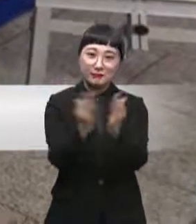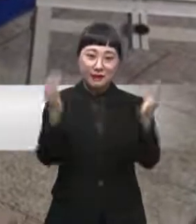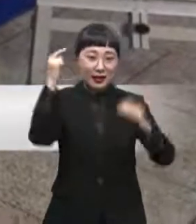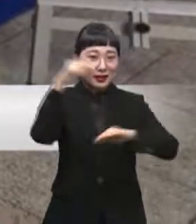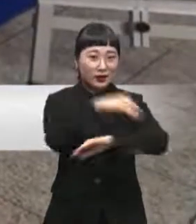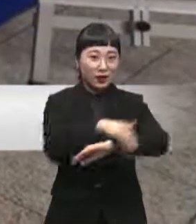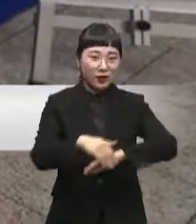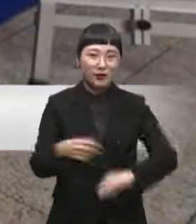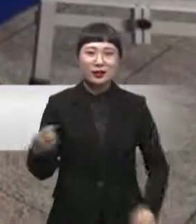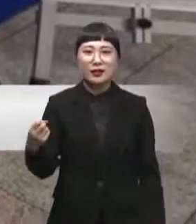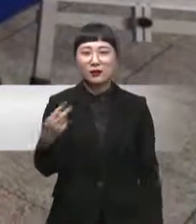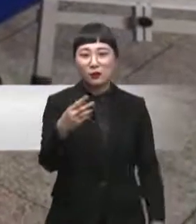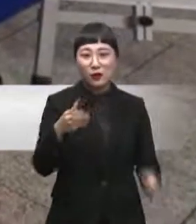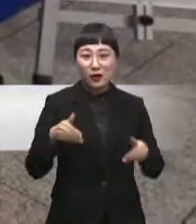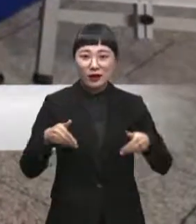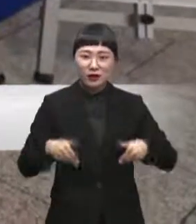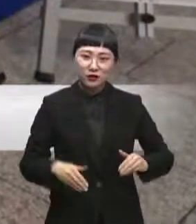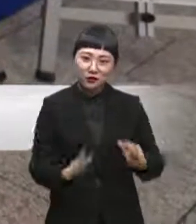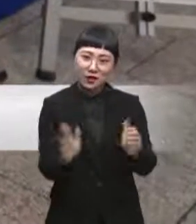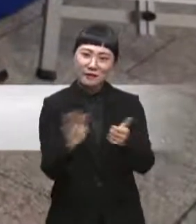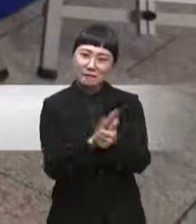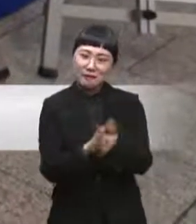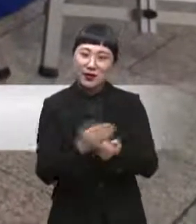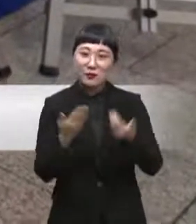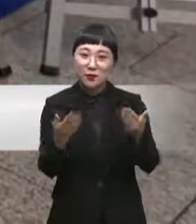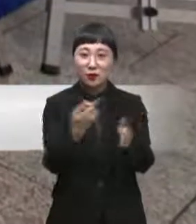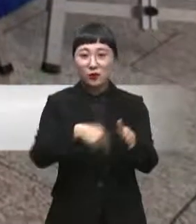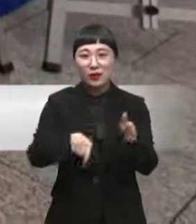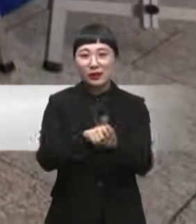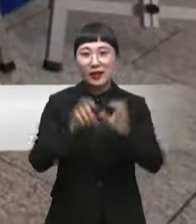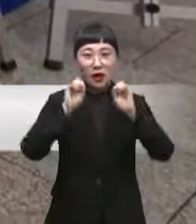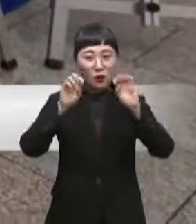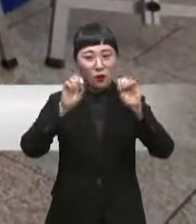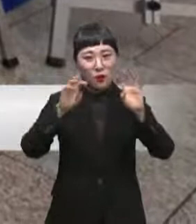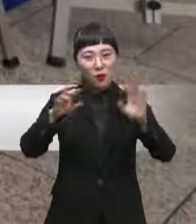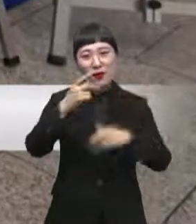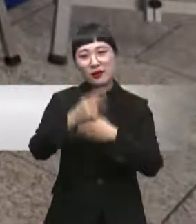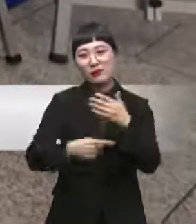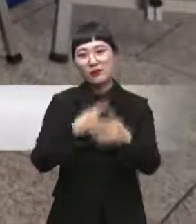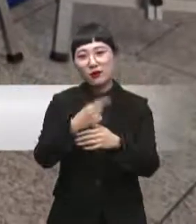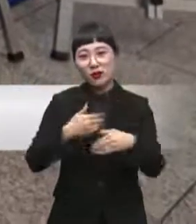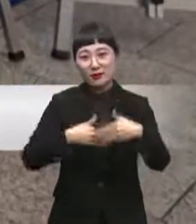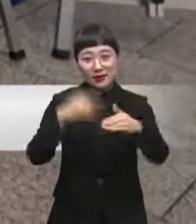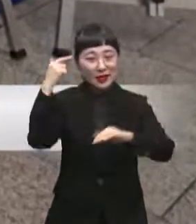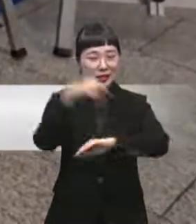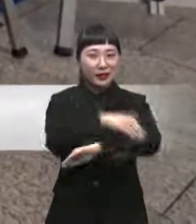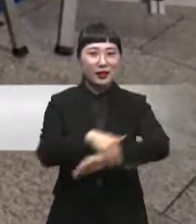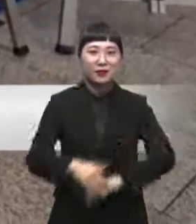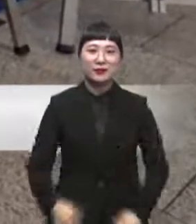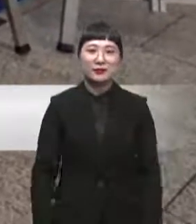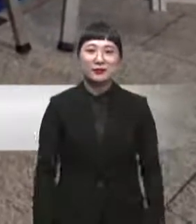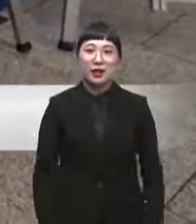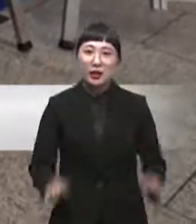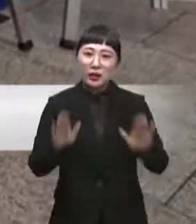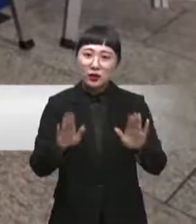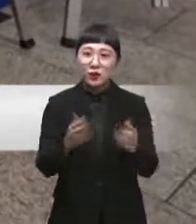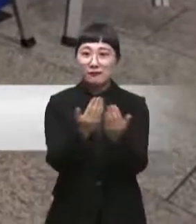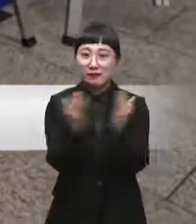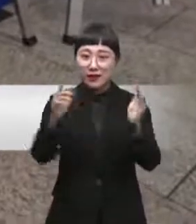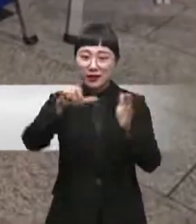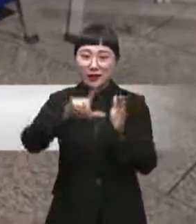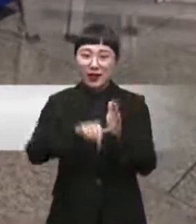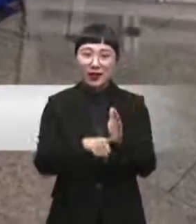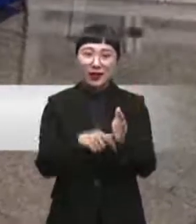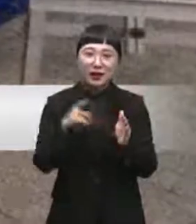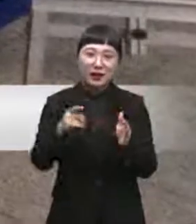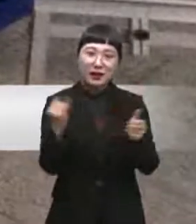군은 또 주민들의 출산장려 분위기 조성을 위한 홍보 캠페인도 진행할 예정입니다 이번 전시회는 과도한